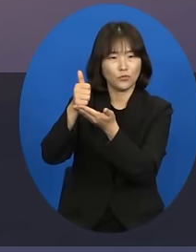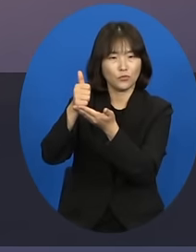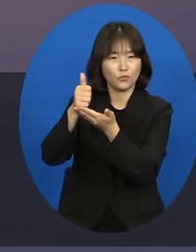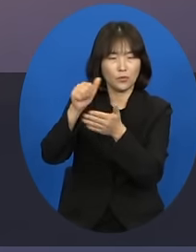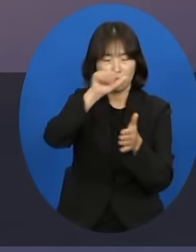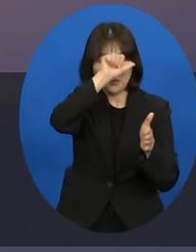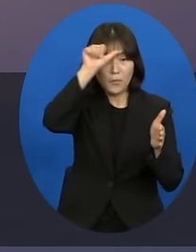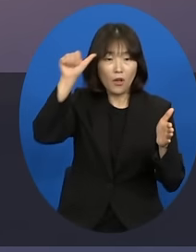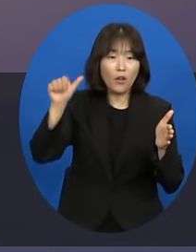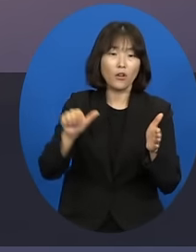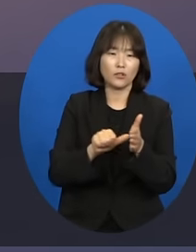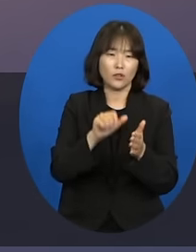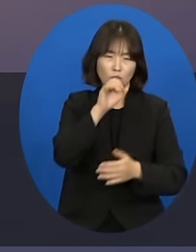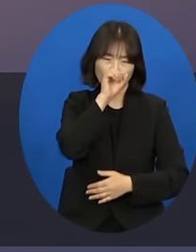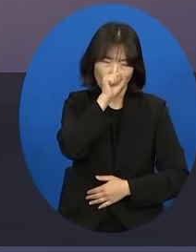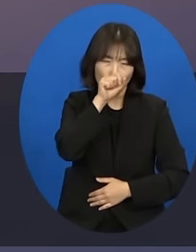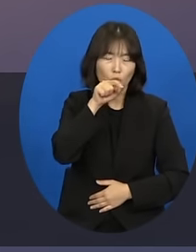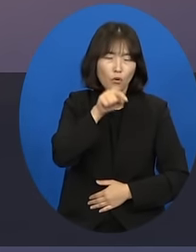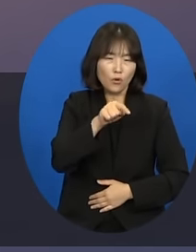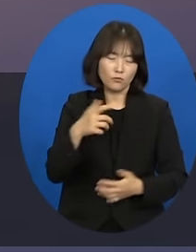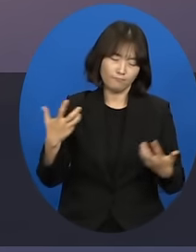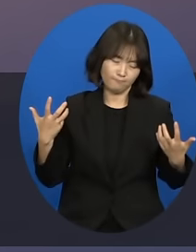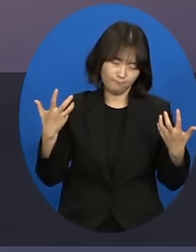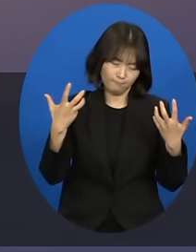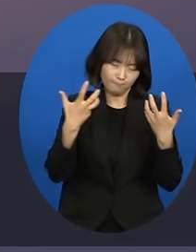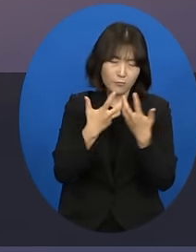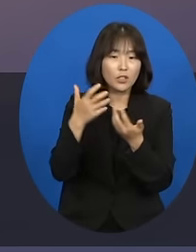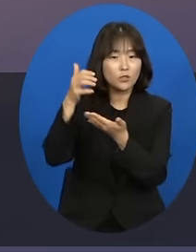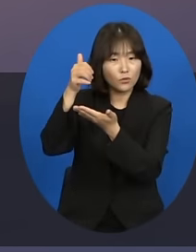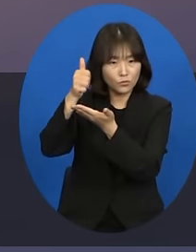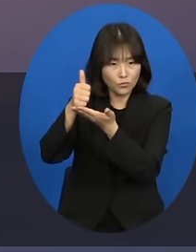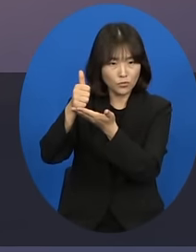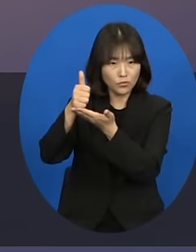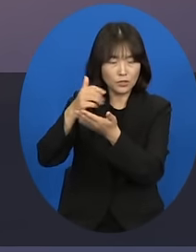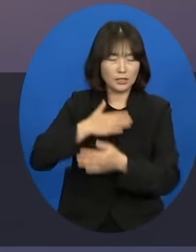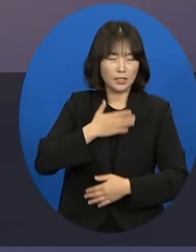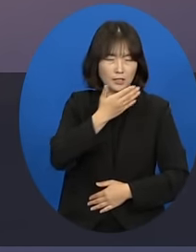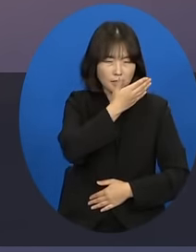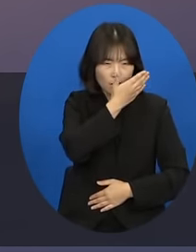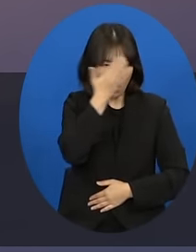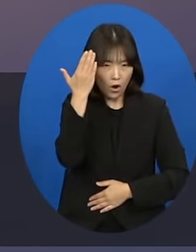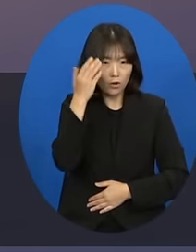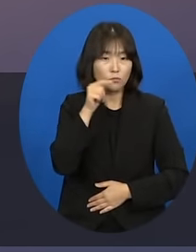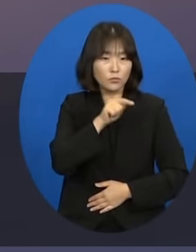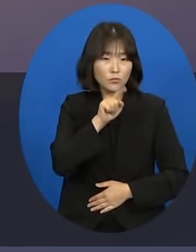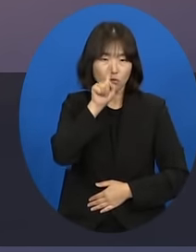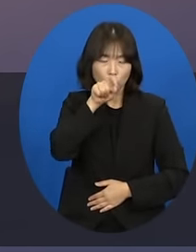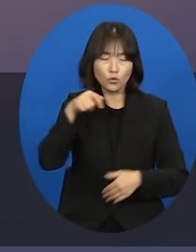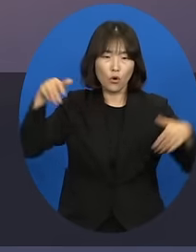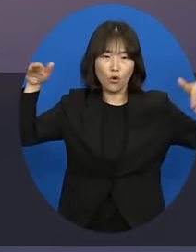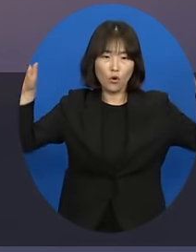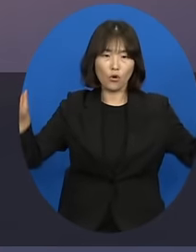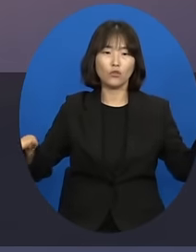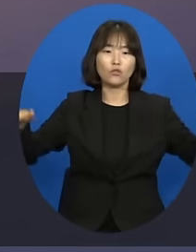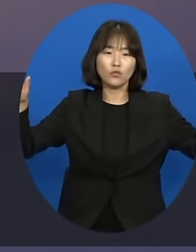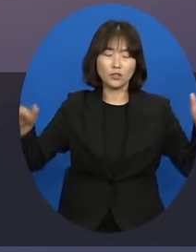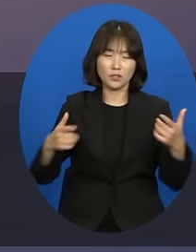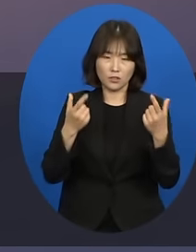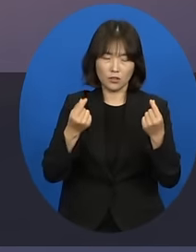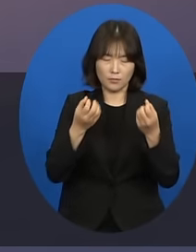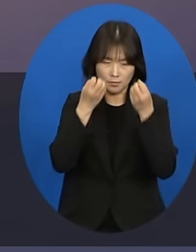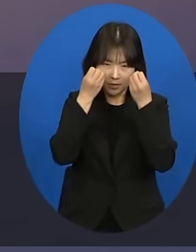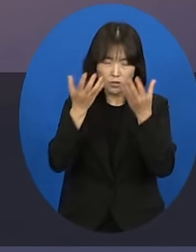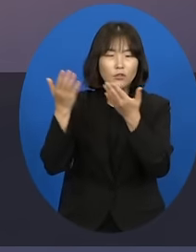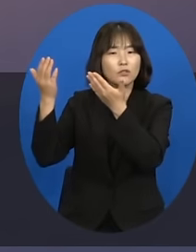평생을 좋은 것으로 흡족히 채워주시는 분, 내 젊음을 독수리처럼 늘 새롭게 해주시는